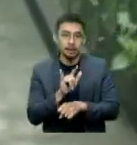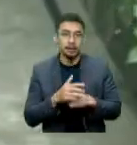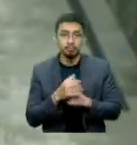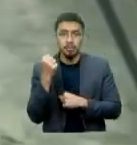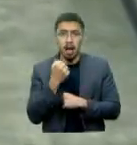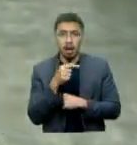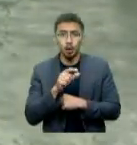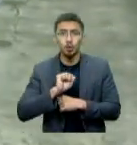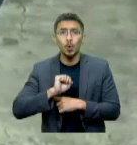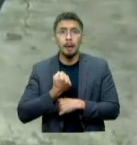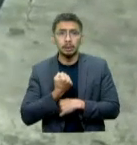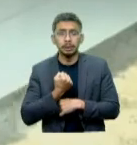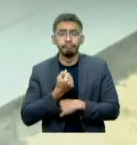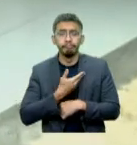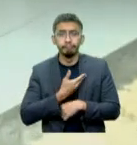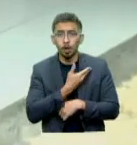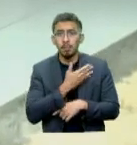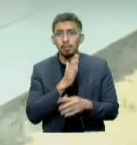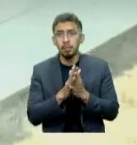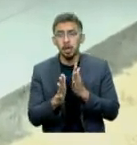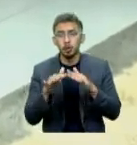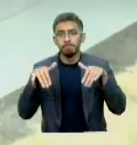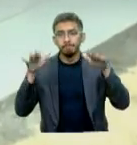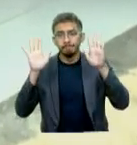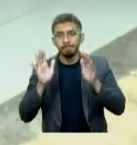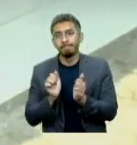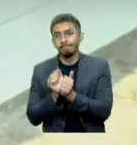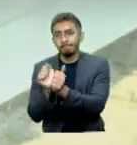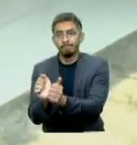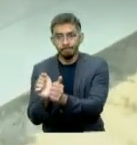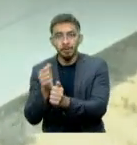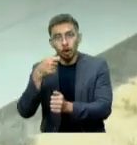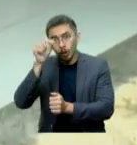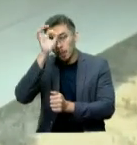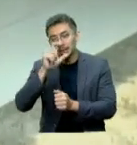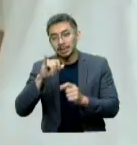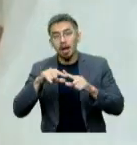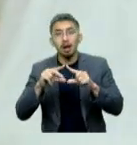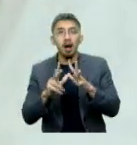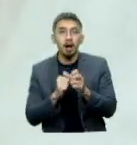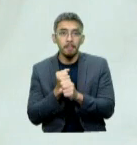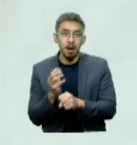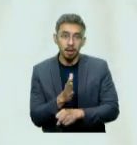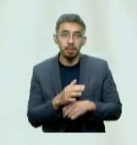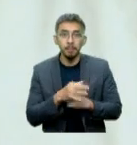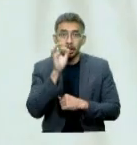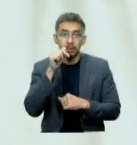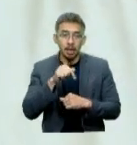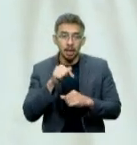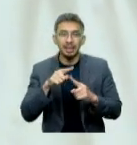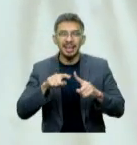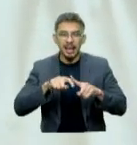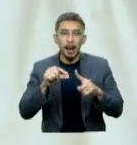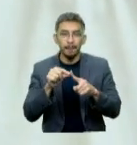Pelaku yang merupakan suami korban langsung menyerahkan diri ke Mapolsek Cikarang Barat. Polisi melakukan olah TKP di lokasi